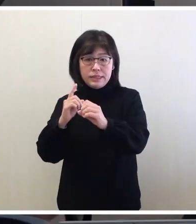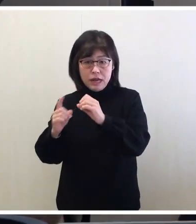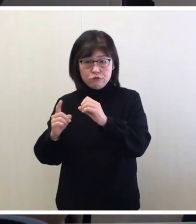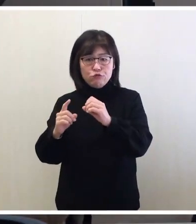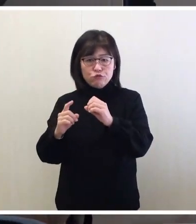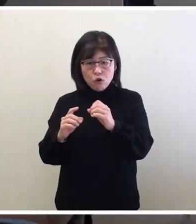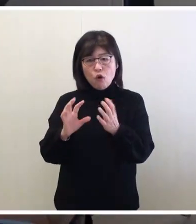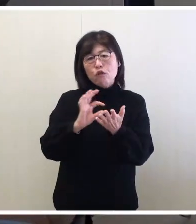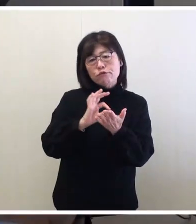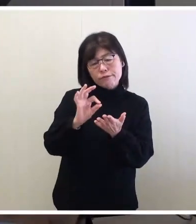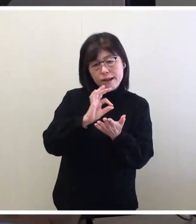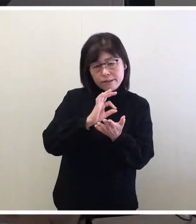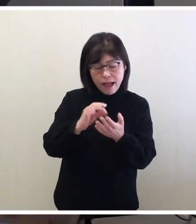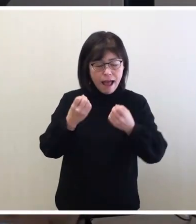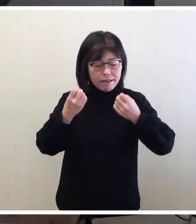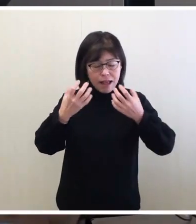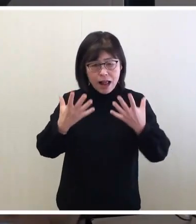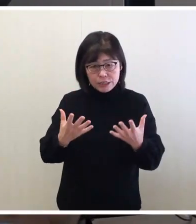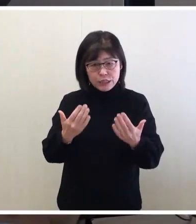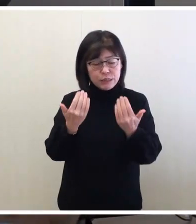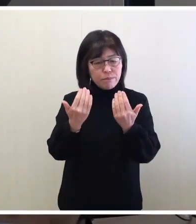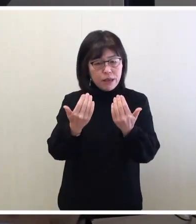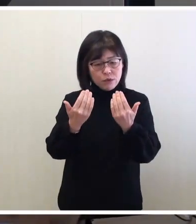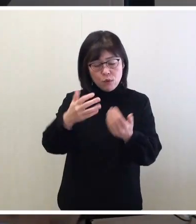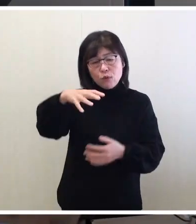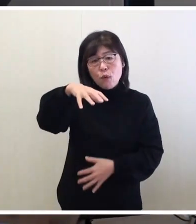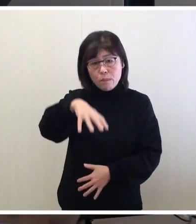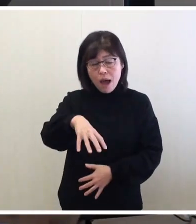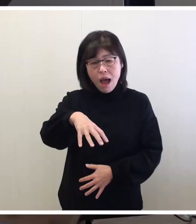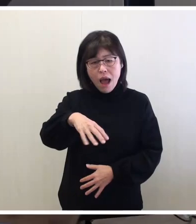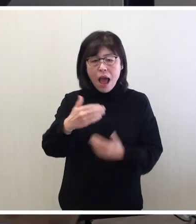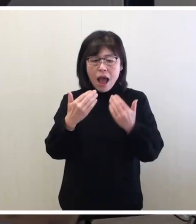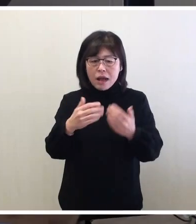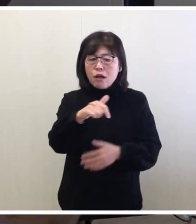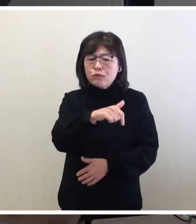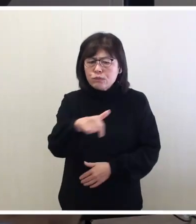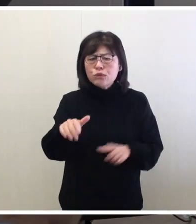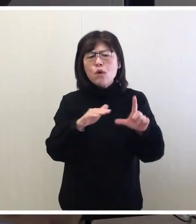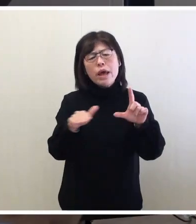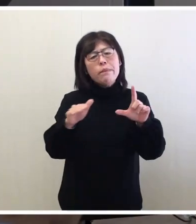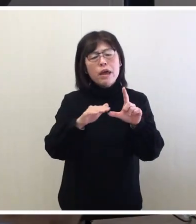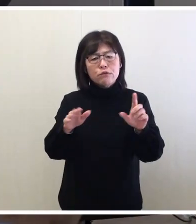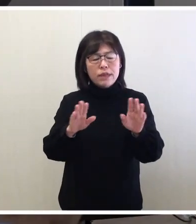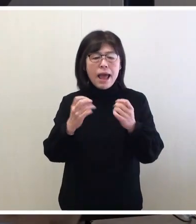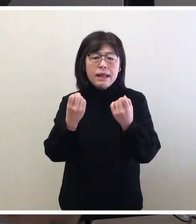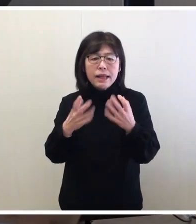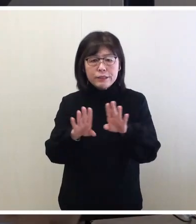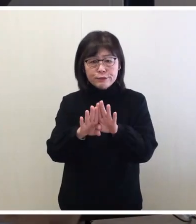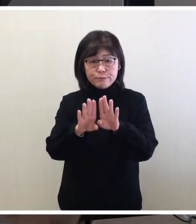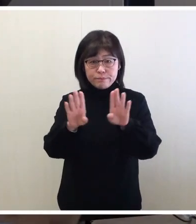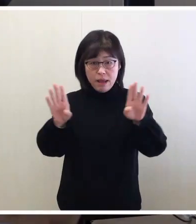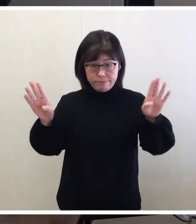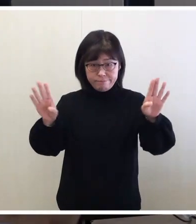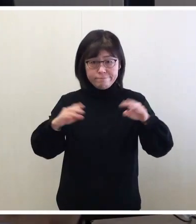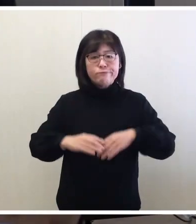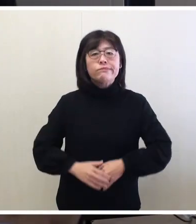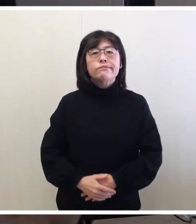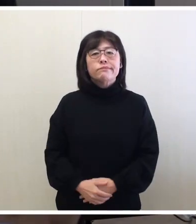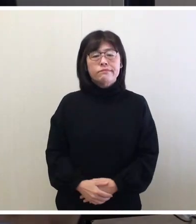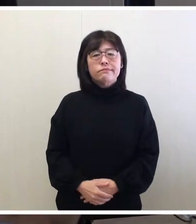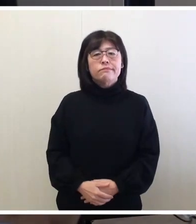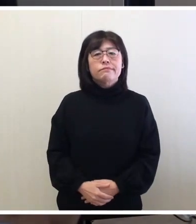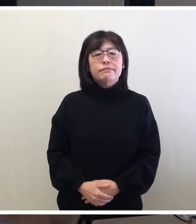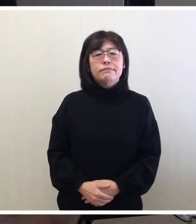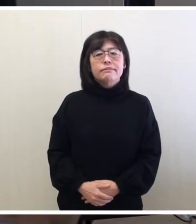人規模の新しい学びの場を学部レベルで新設することを予定しております